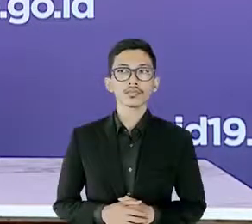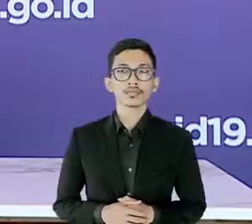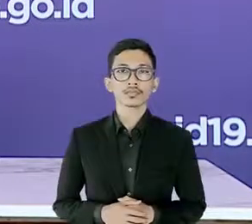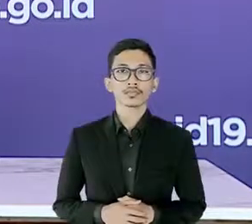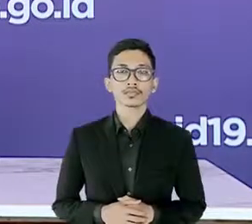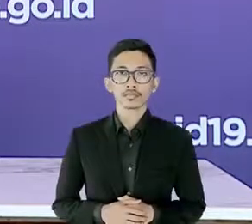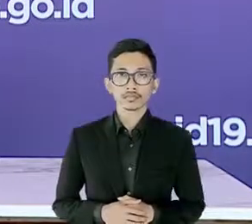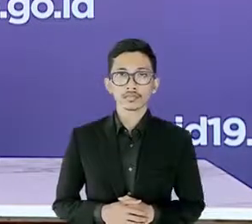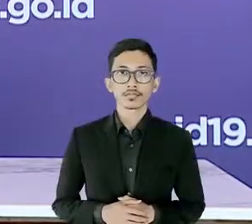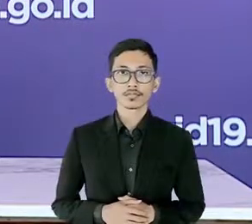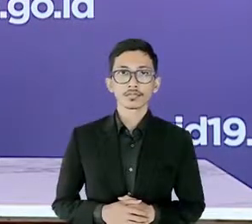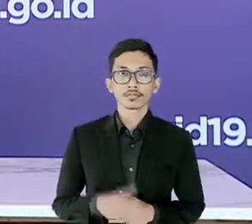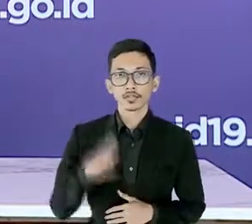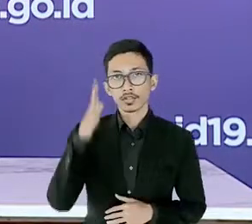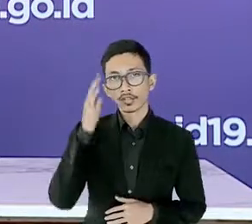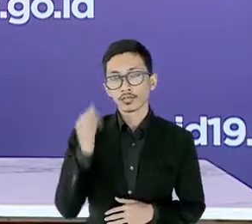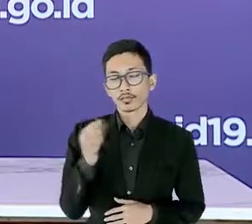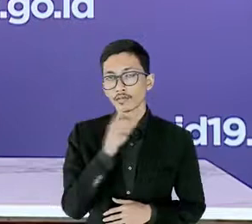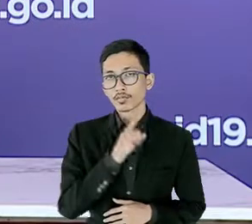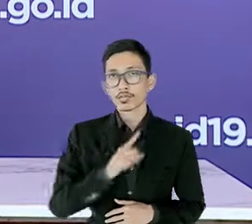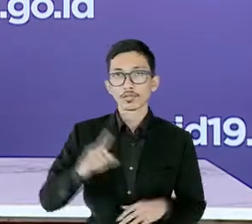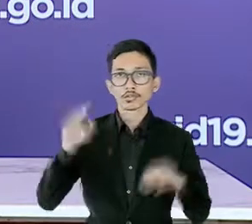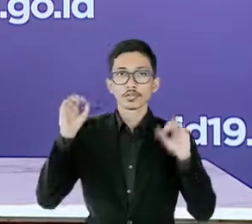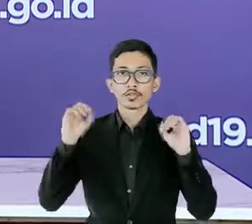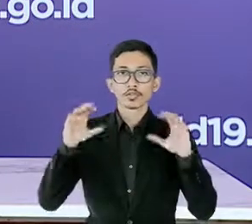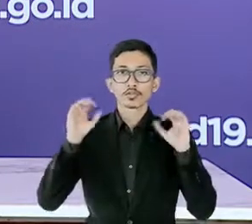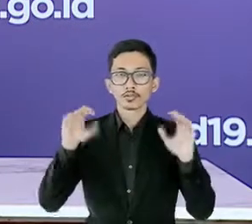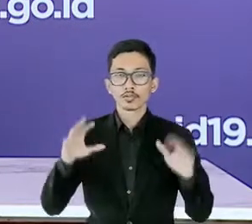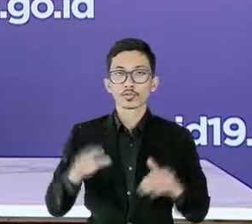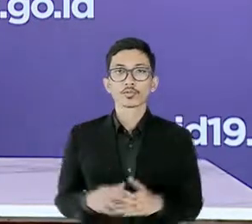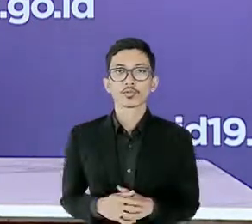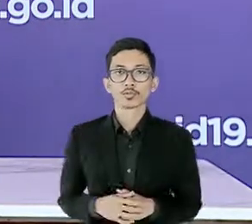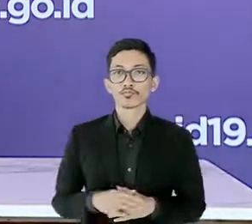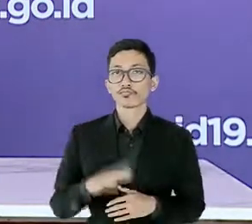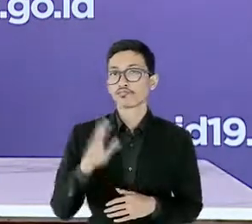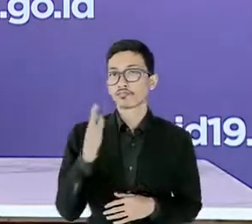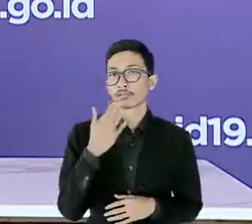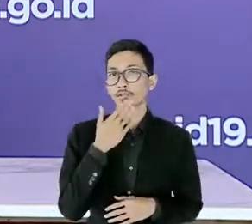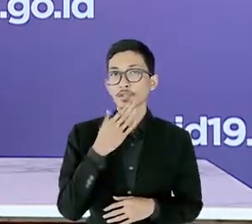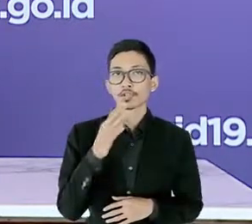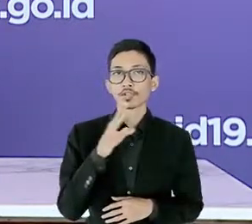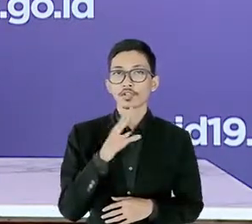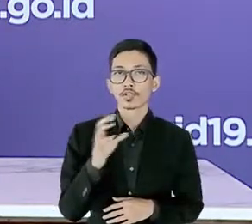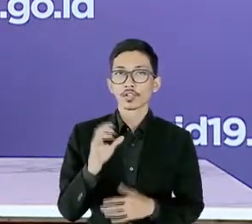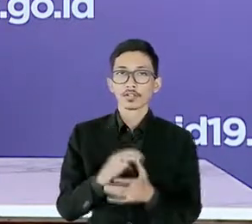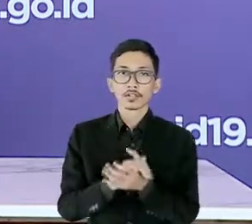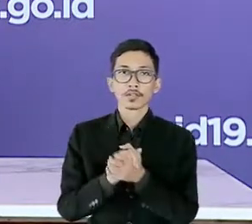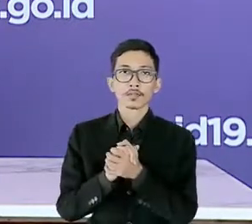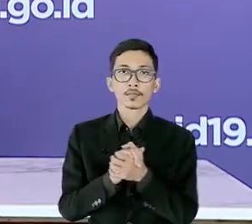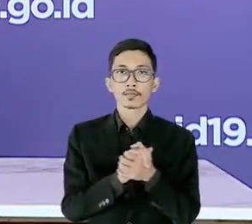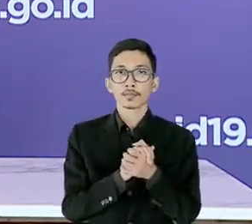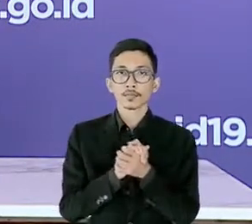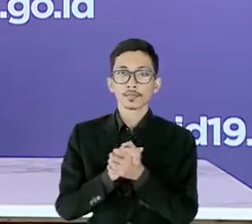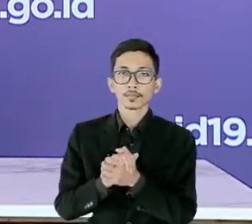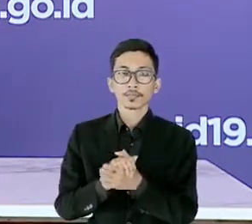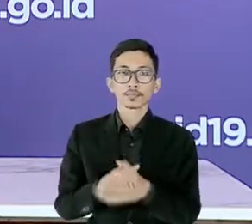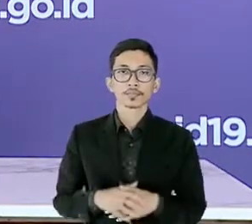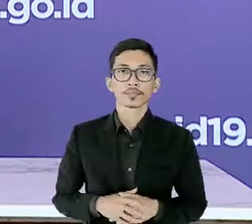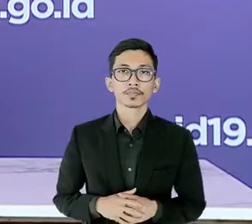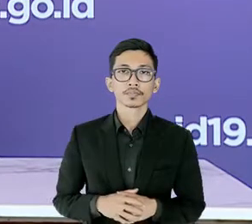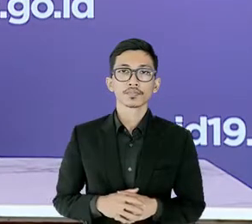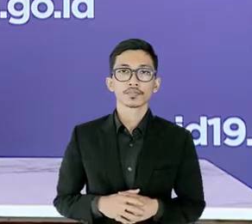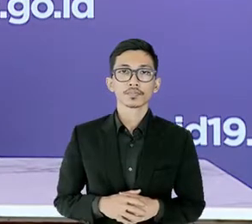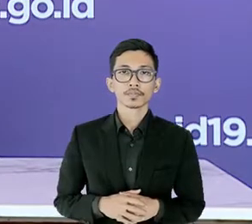Hai assalamualaikum warahmatullahi wabarakatuh selamat sore salam sejahtera untuk kita semuanya